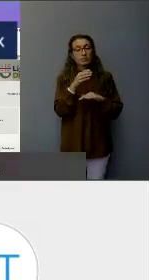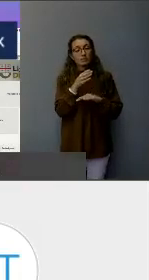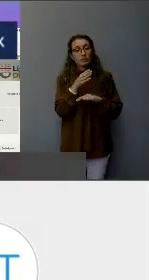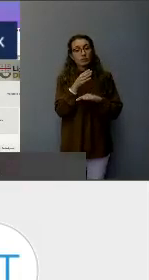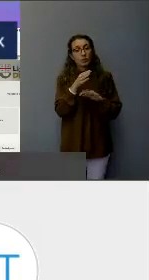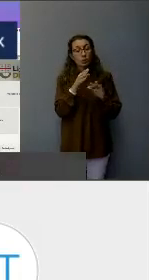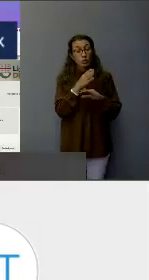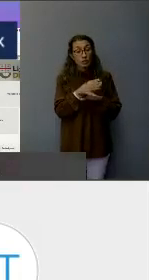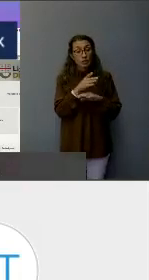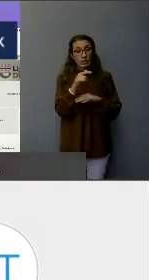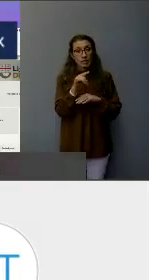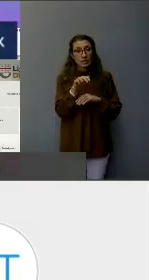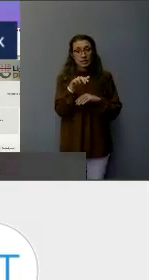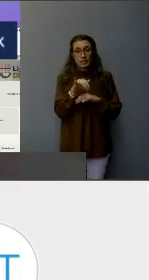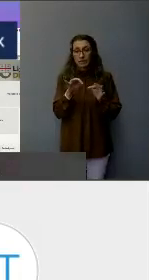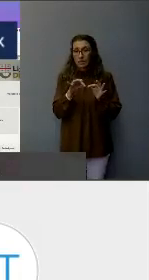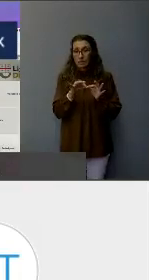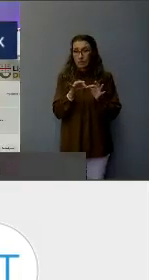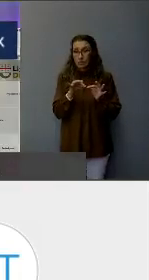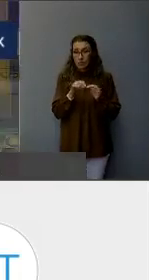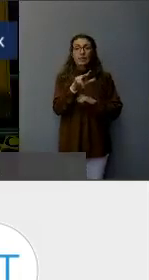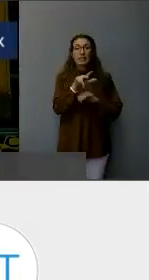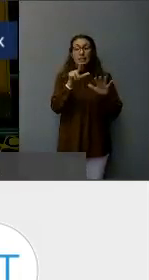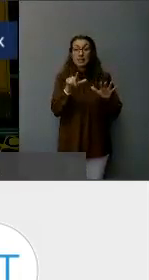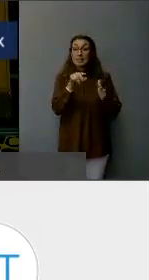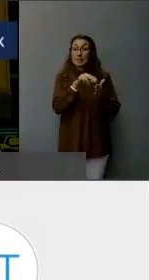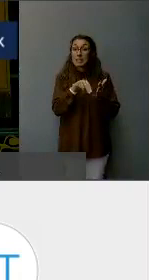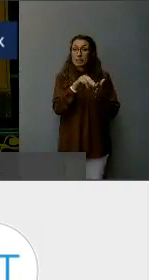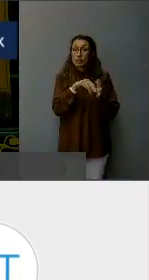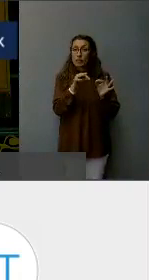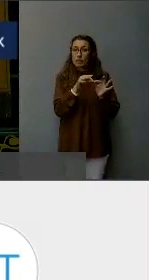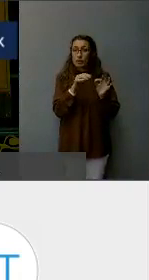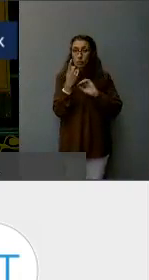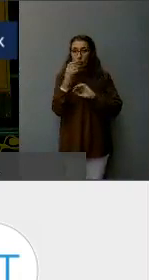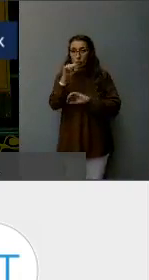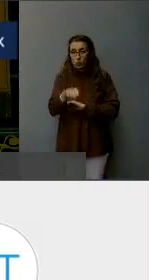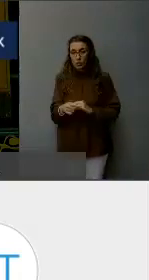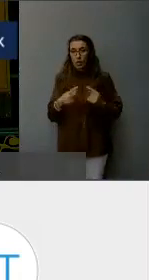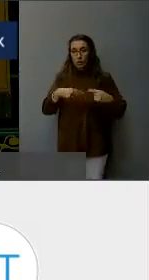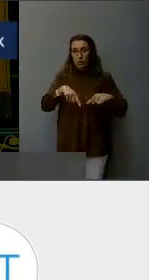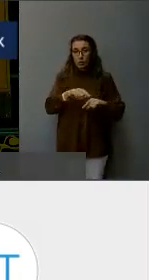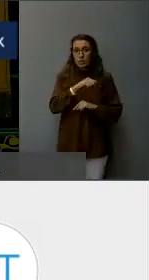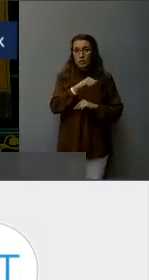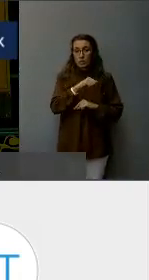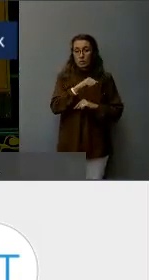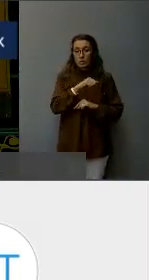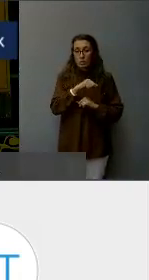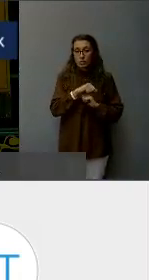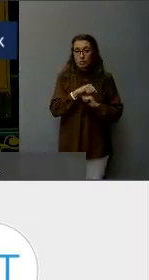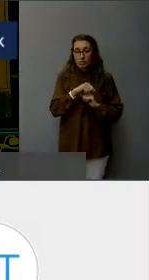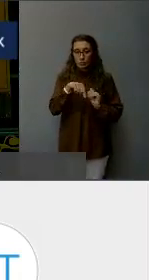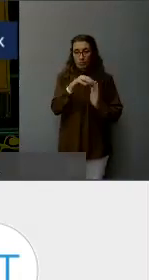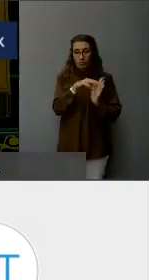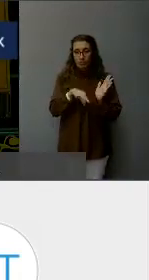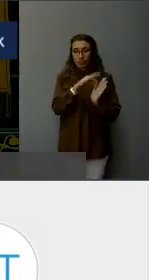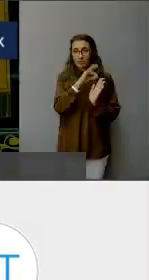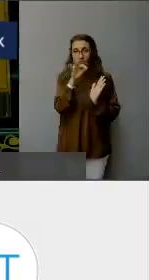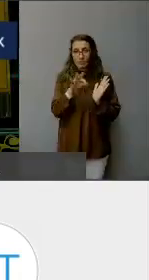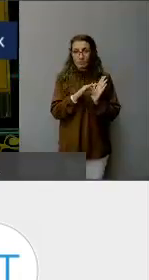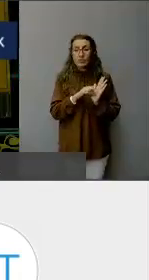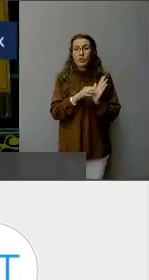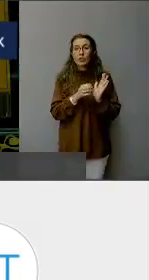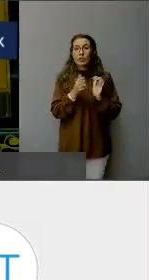pini favorevole sette voti favorevoli 1 contrario pungola in votazione l'ordine giorno numero 3